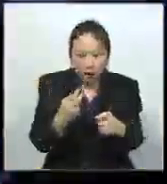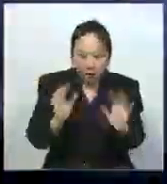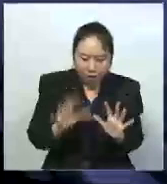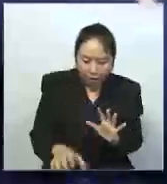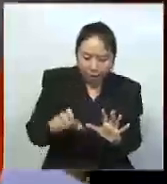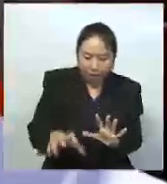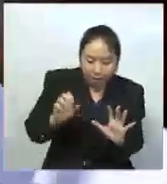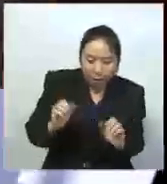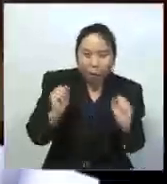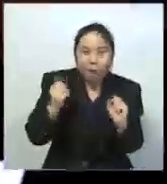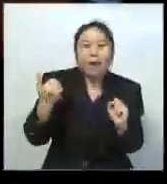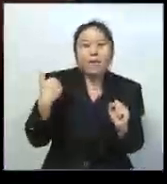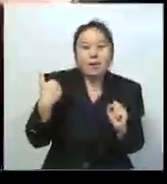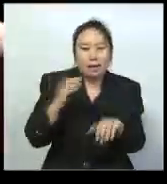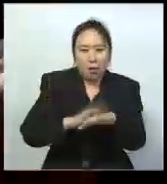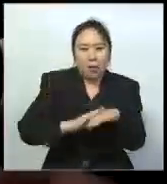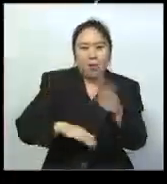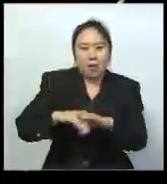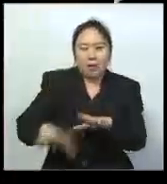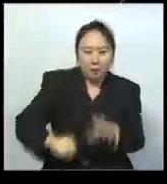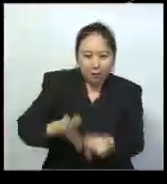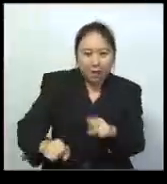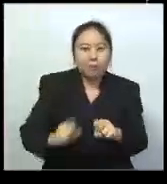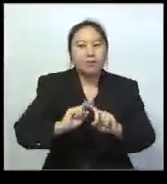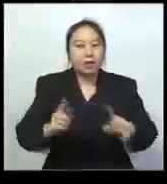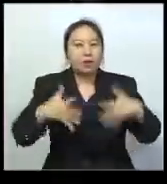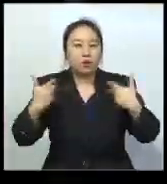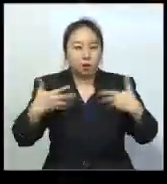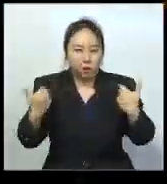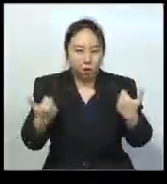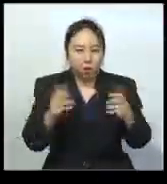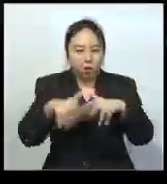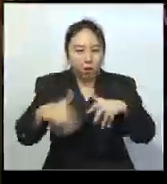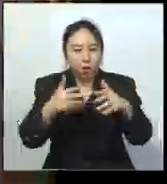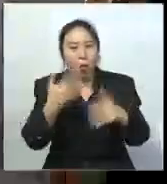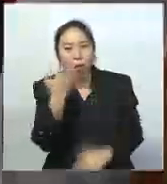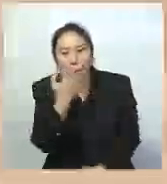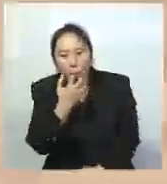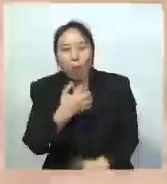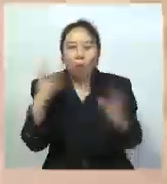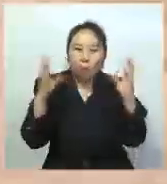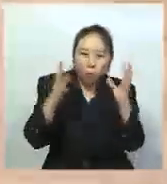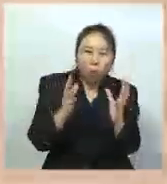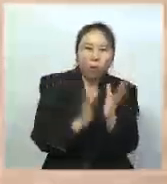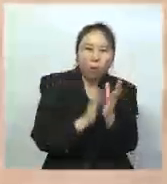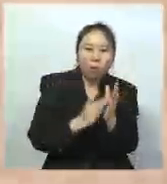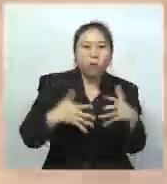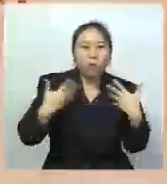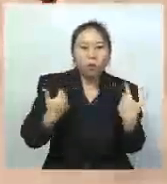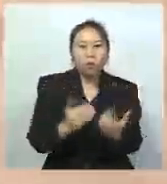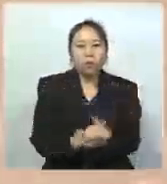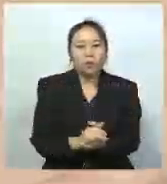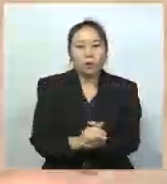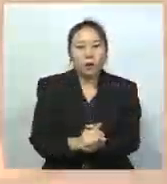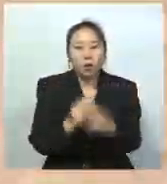วนะ ค่ะ ก็ ม ือ เปล่าด้วย แต่ก็สนุกนะครับแล้วก็เรียกเสียงหัวเราะแล้วก็กองเชียร์เนี่ยแหมเชียร์กันสนั่นเลยนะครับ